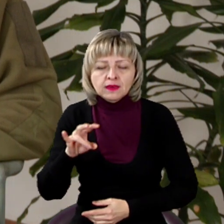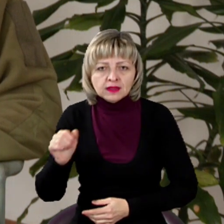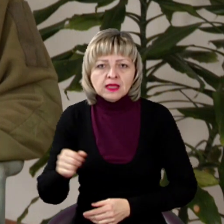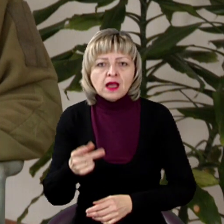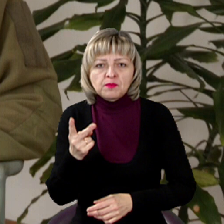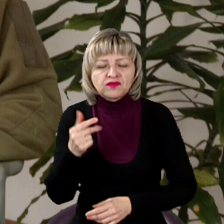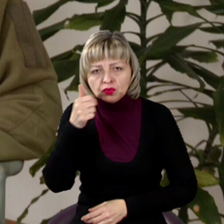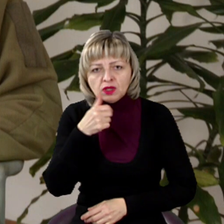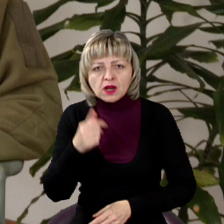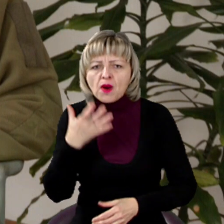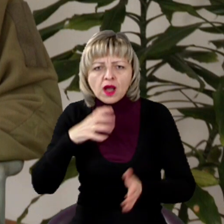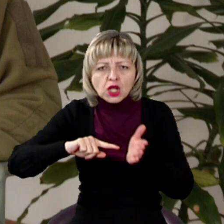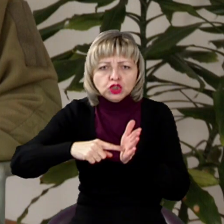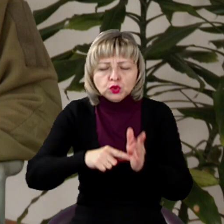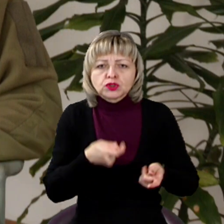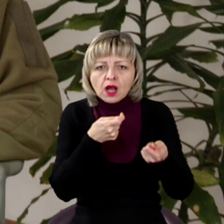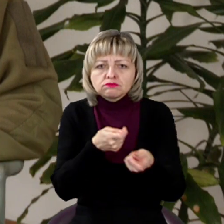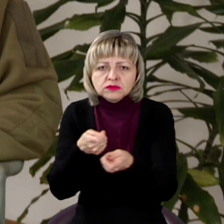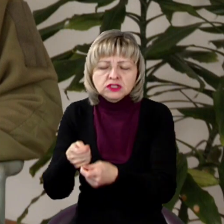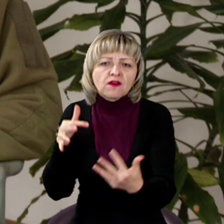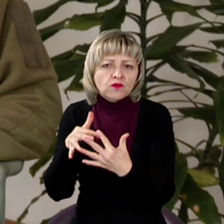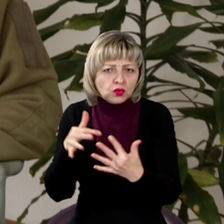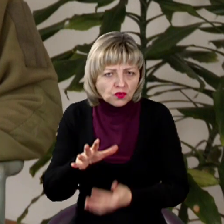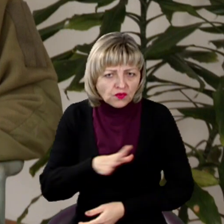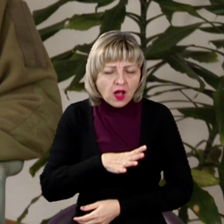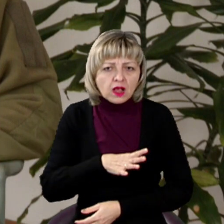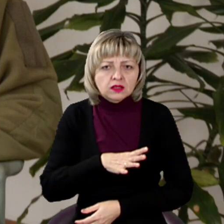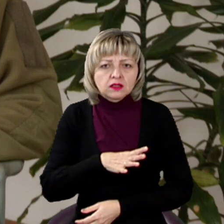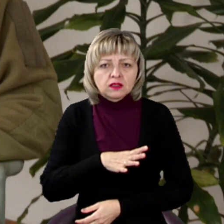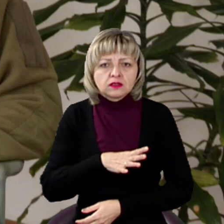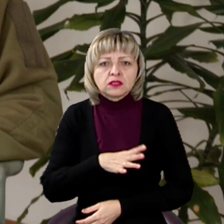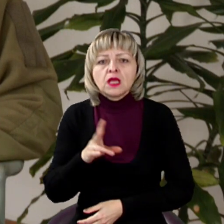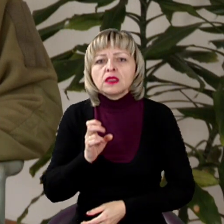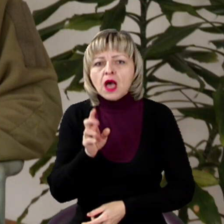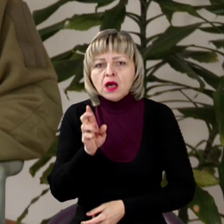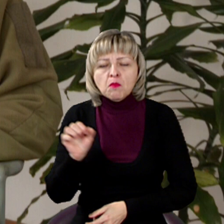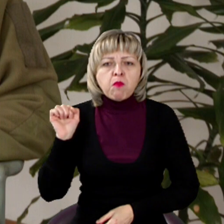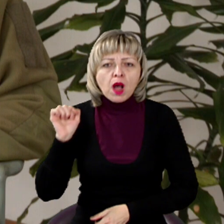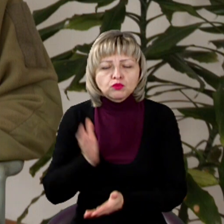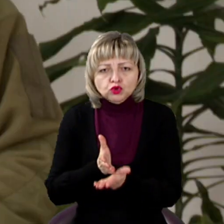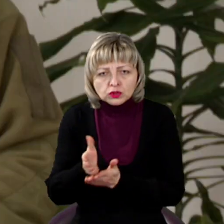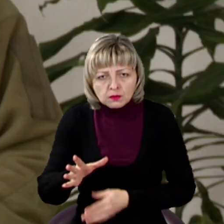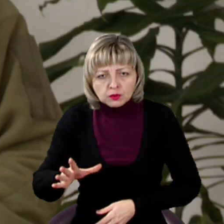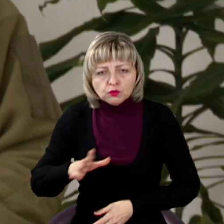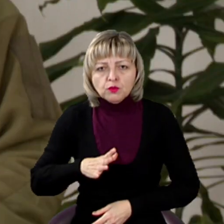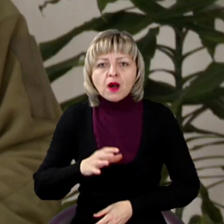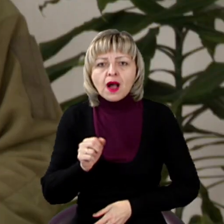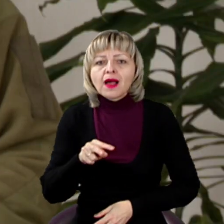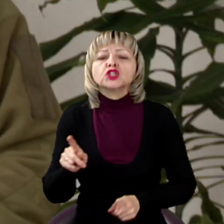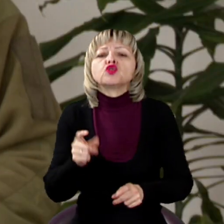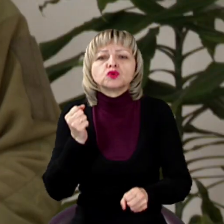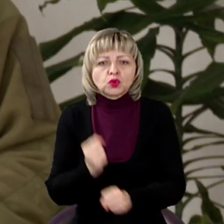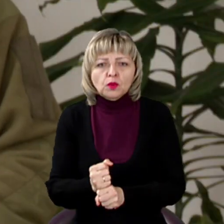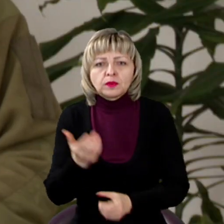по всім гарячим точкам їздили, воювали. На Бахмутському напрямку скрізь були. Але що ти